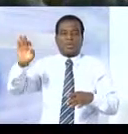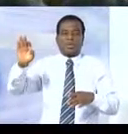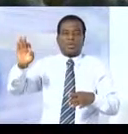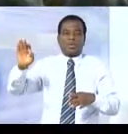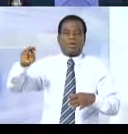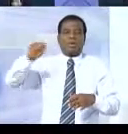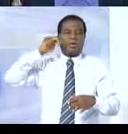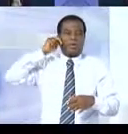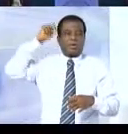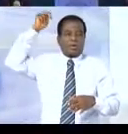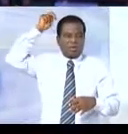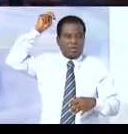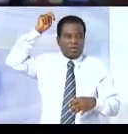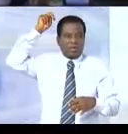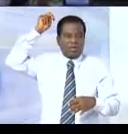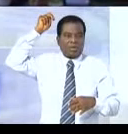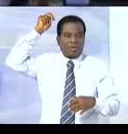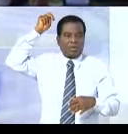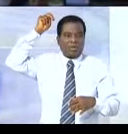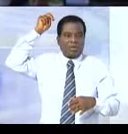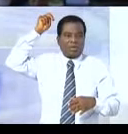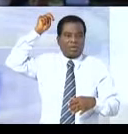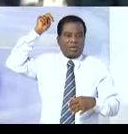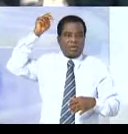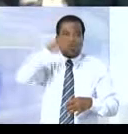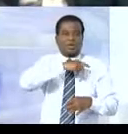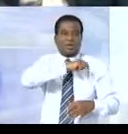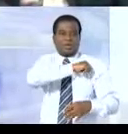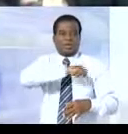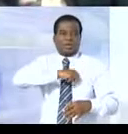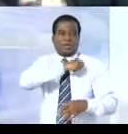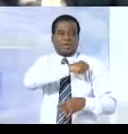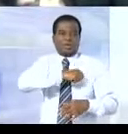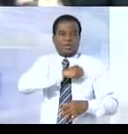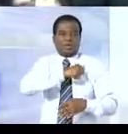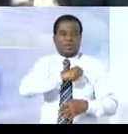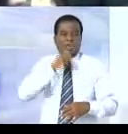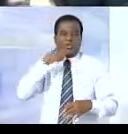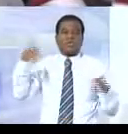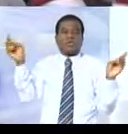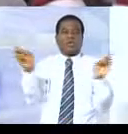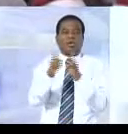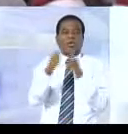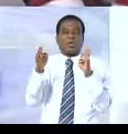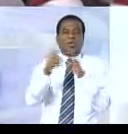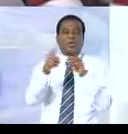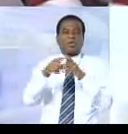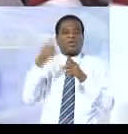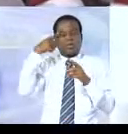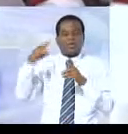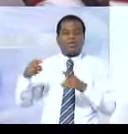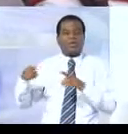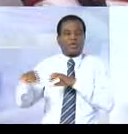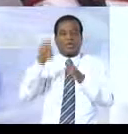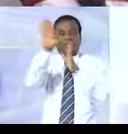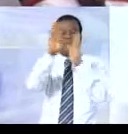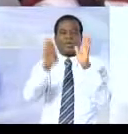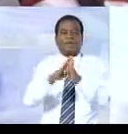du Niger, Issoufou Mahamadou, et du Togo, Faure Gnassingbé, se sont retrouvés pour faire le point